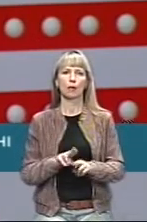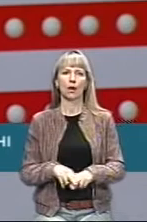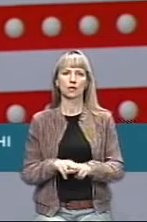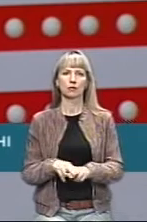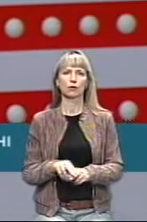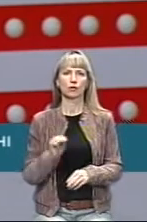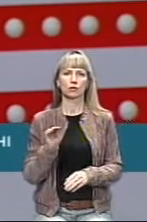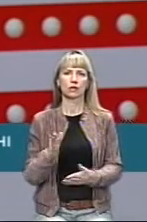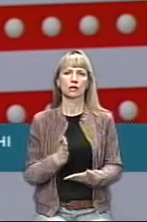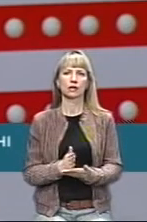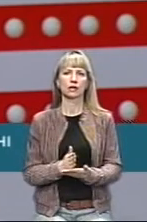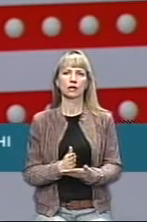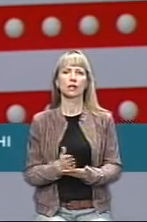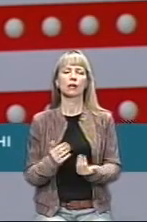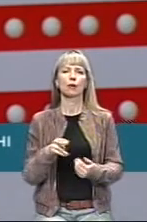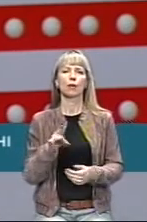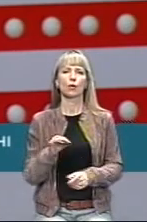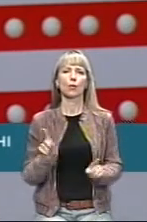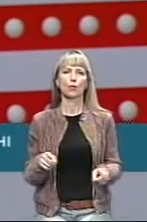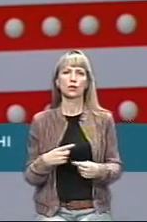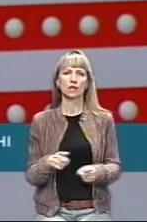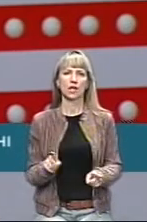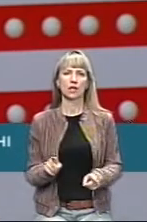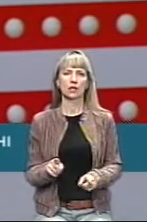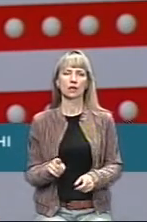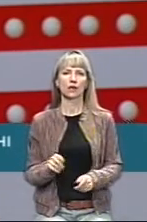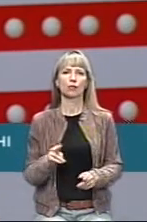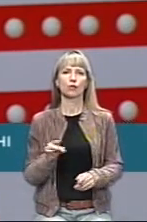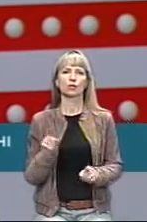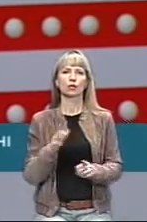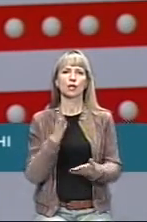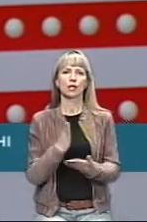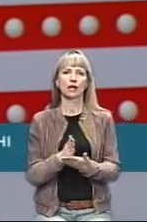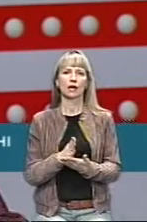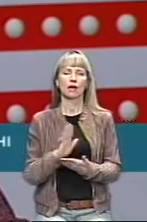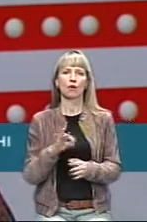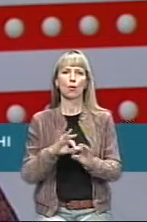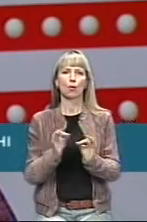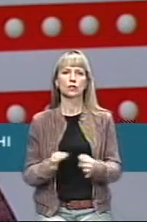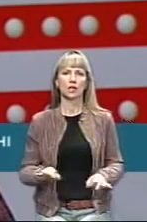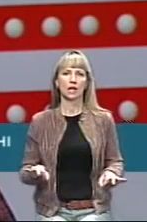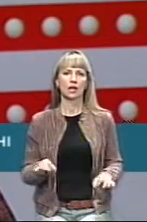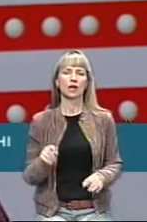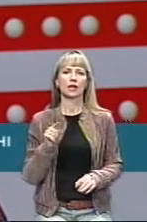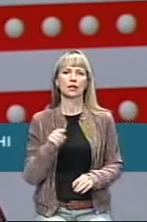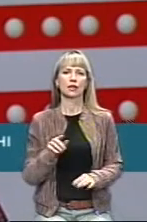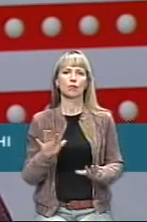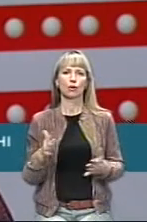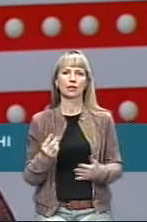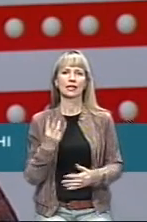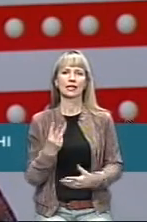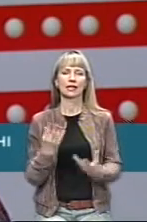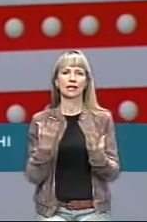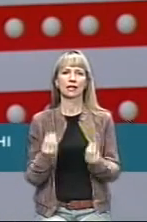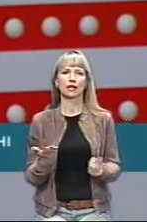Ага. Давайте про музей. Давайте про те, що є в музеї. Бо ми говоримо про те, що ці події, ці три дні,